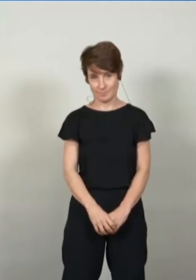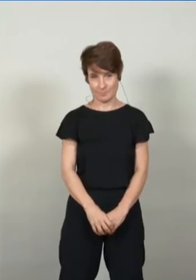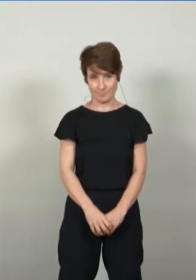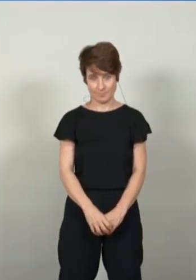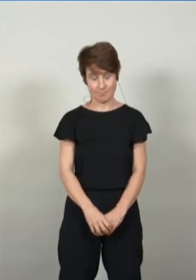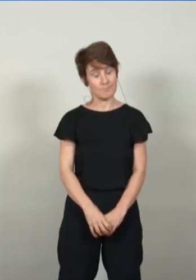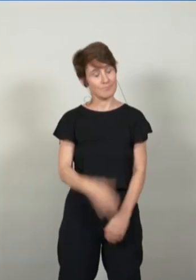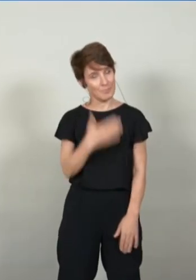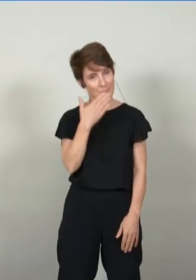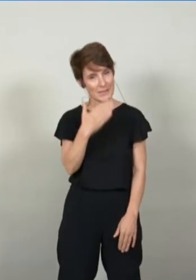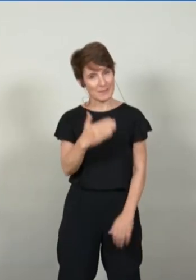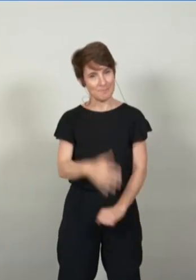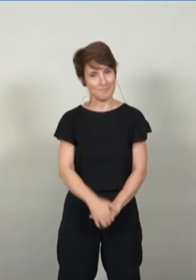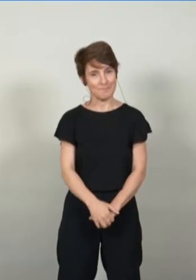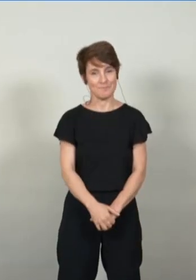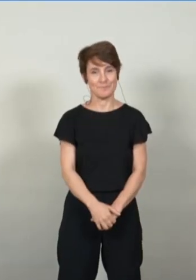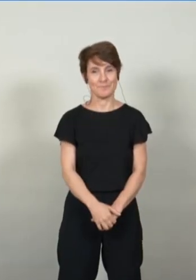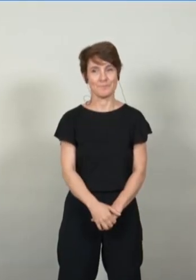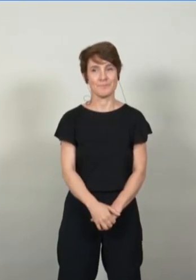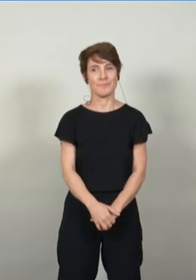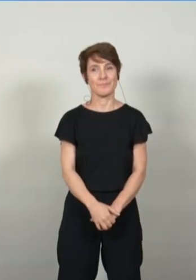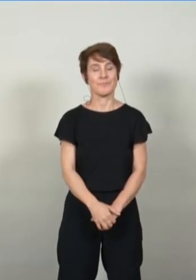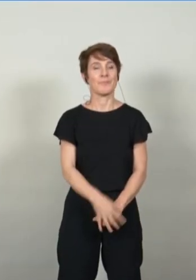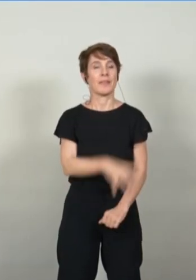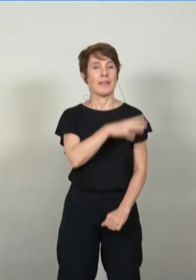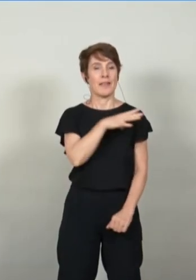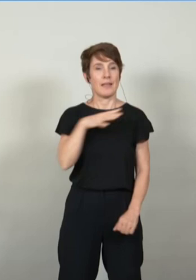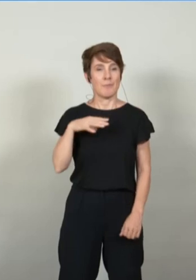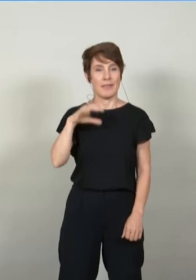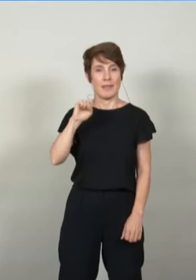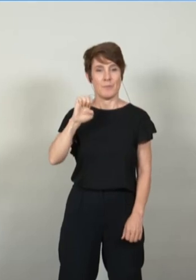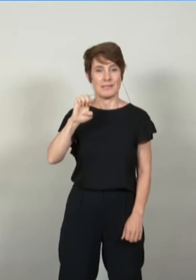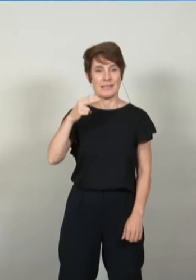merci nous avons madame senatiem pour maintenant